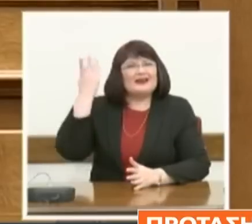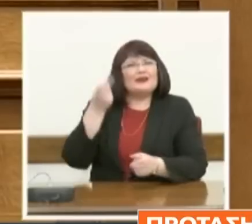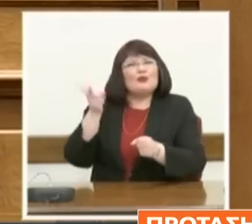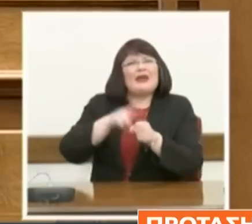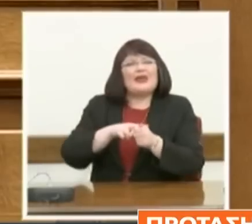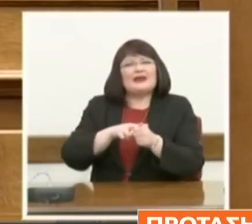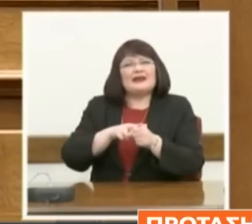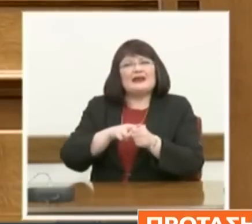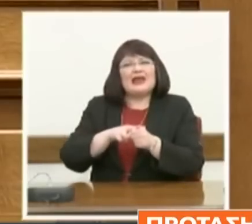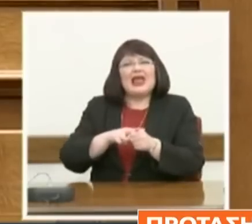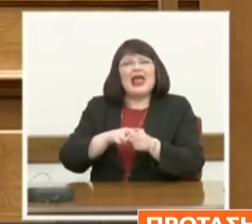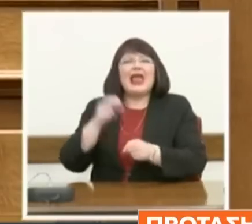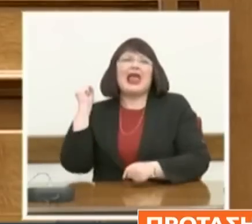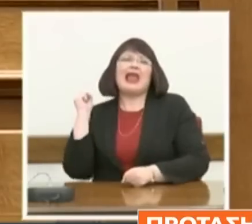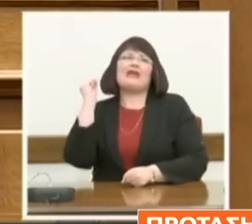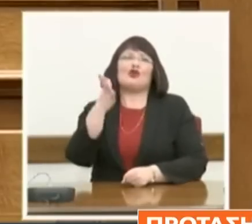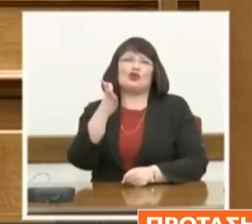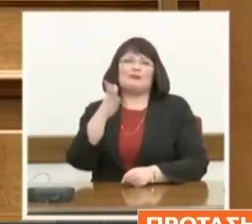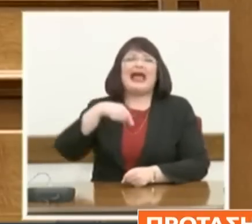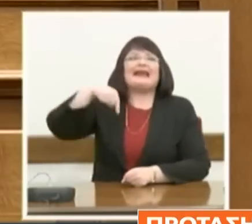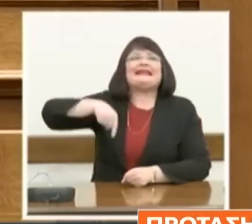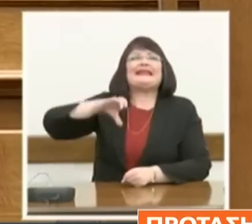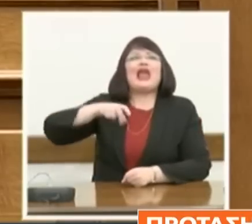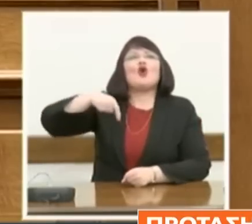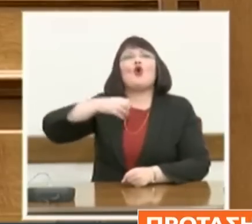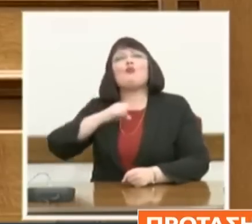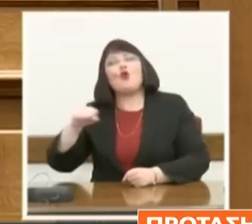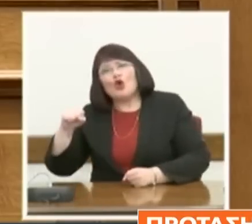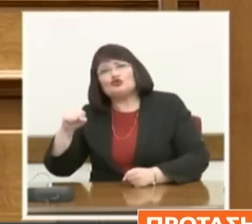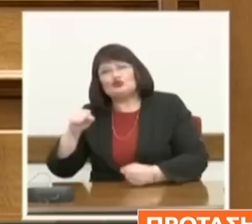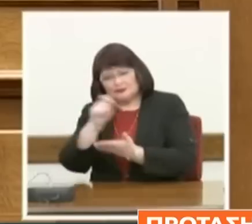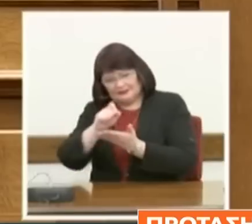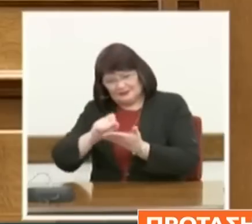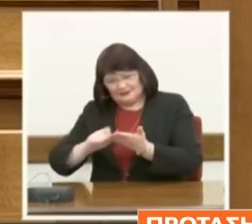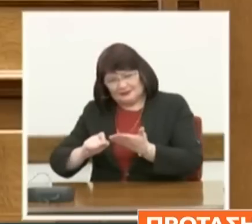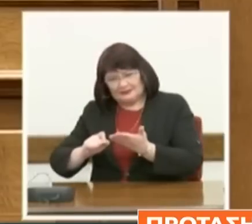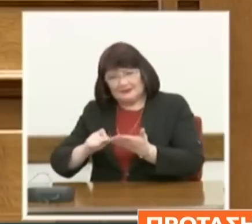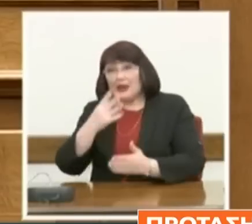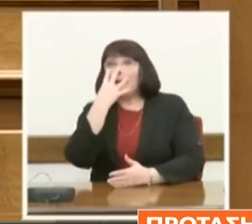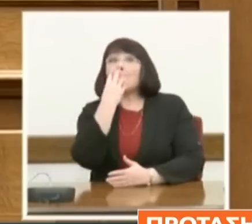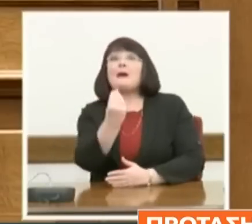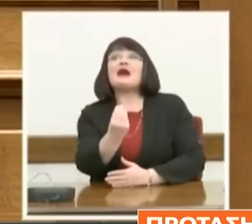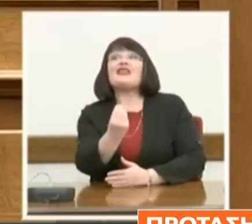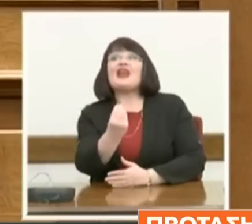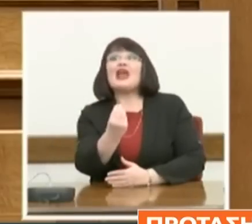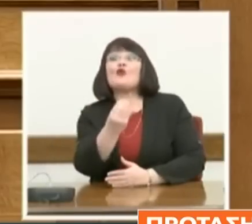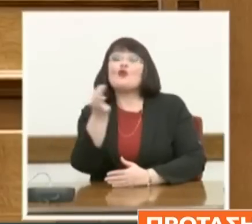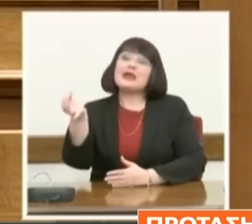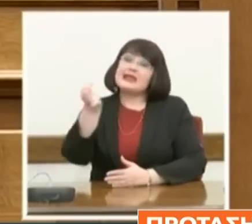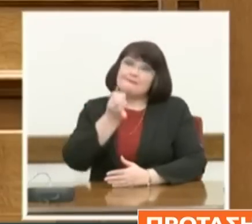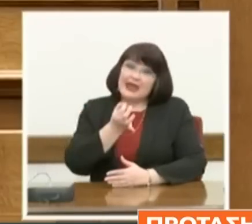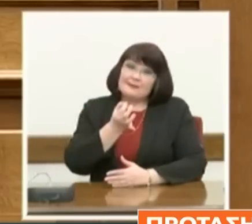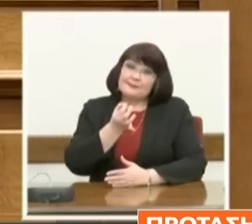της ελευθεροτυπίας Κίτσος Τεγόπουλος, αναφερόμενος τότε στον Ανδρέα Παπανδρέου, κάνοντας